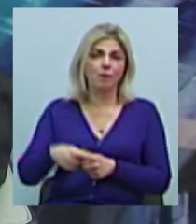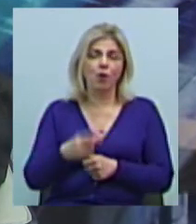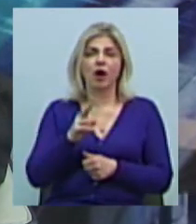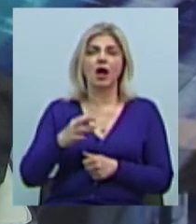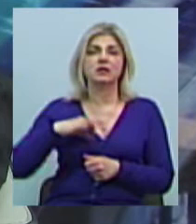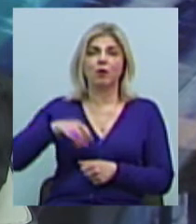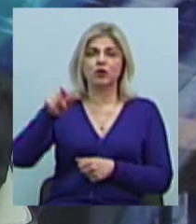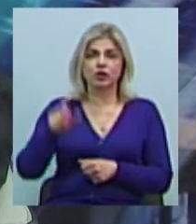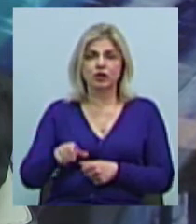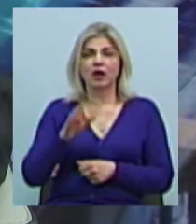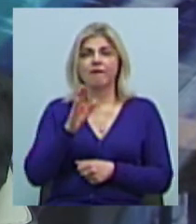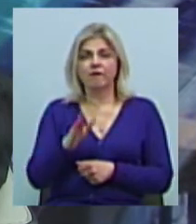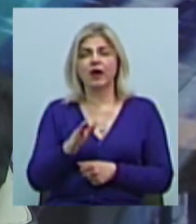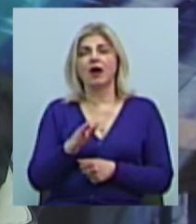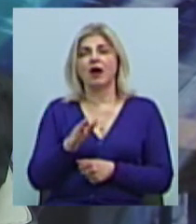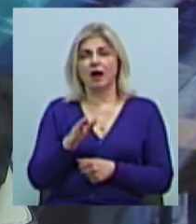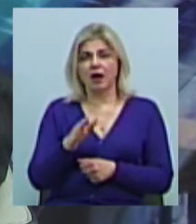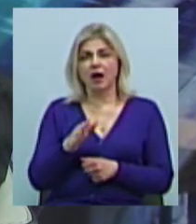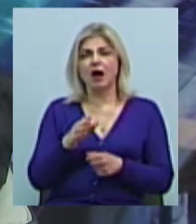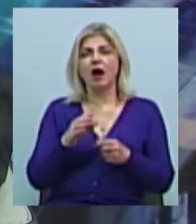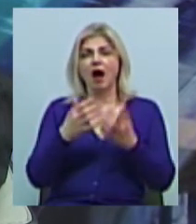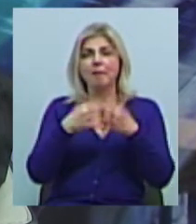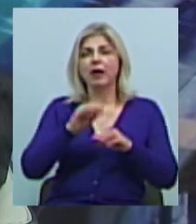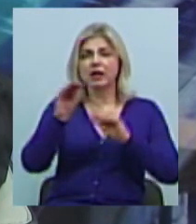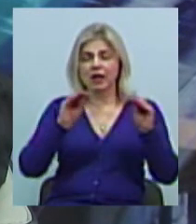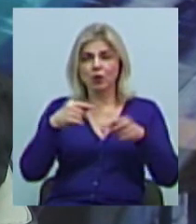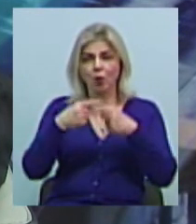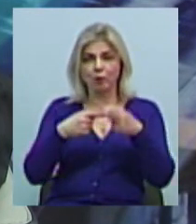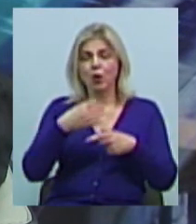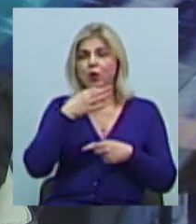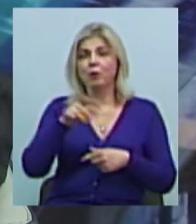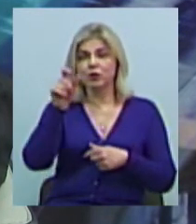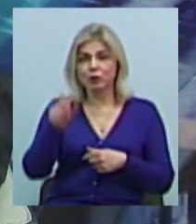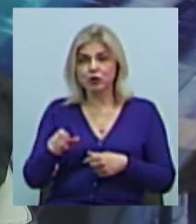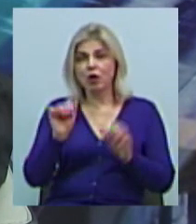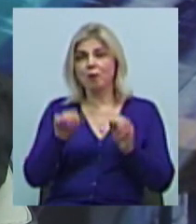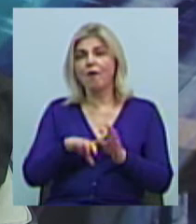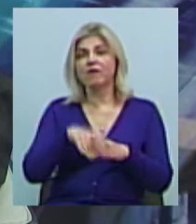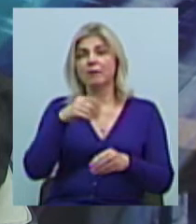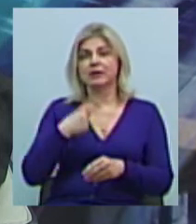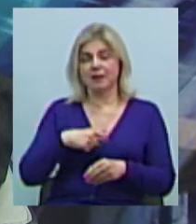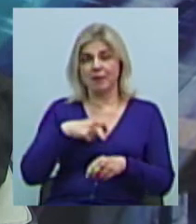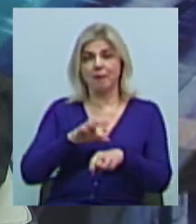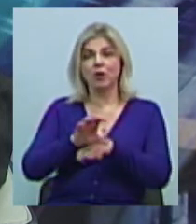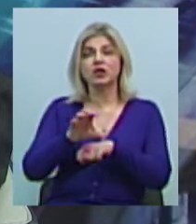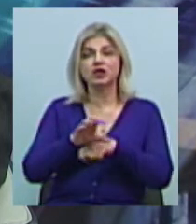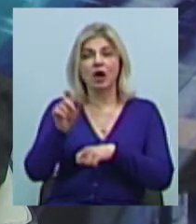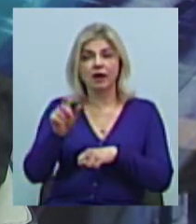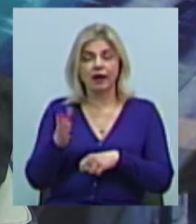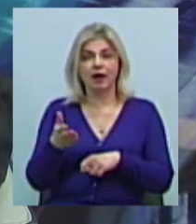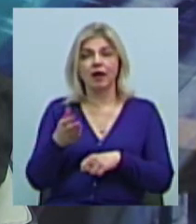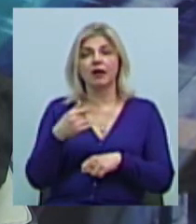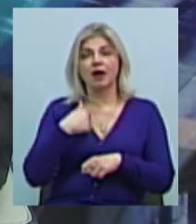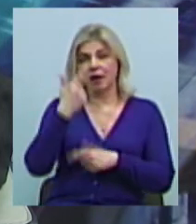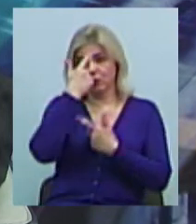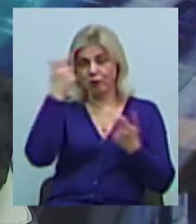частині влаштування приладів обліку не вимагається. Любий споживач може вибрати собі постачальника. Я наголошую, що на